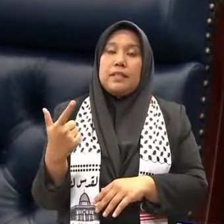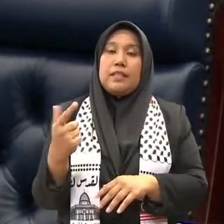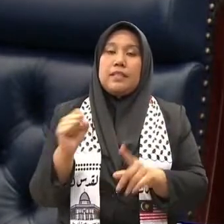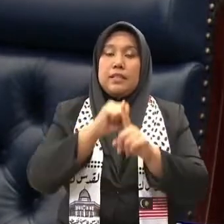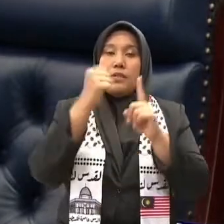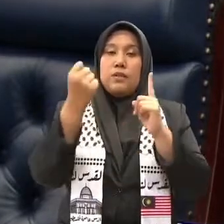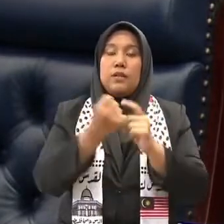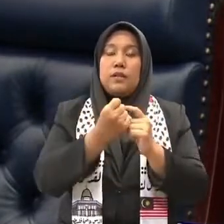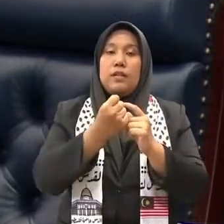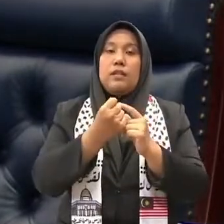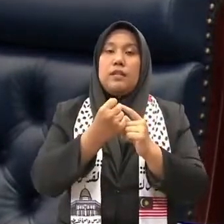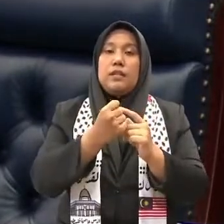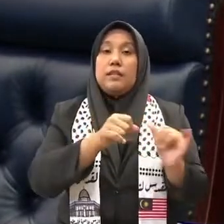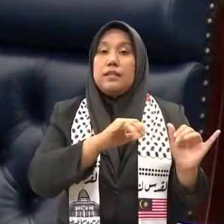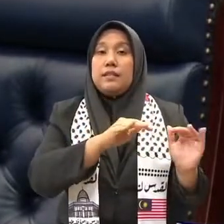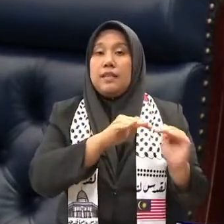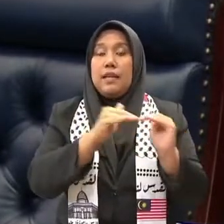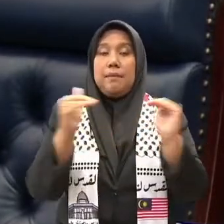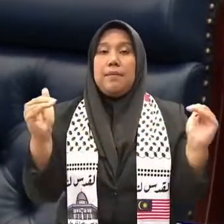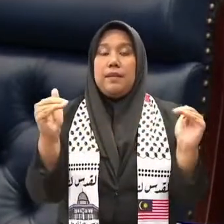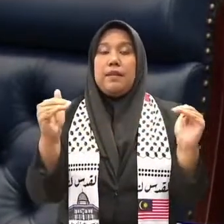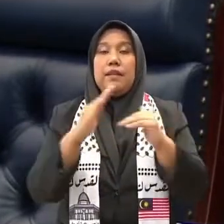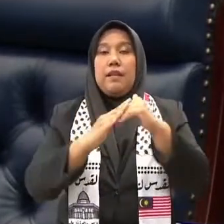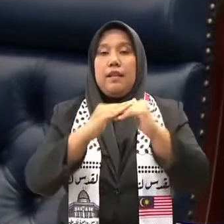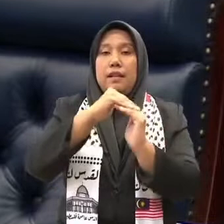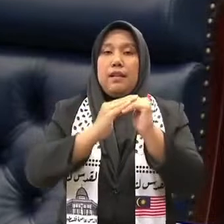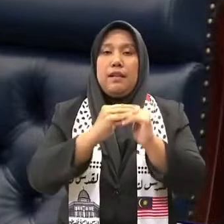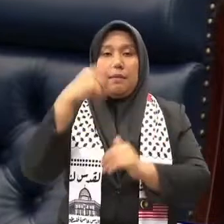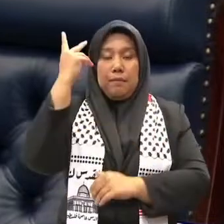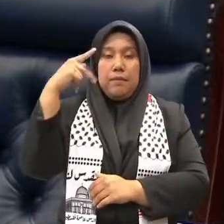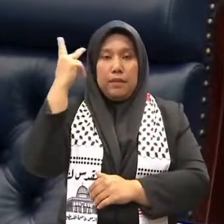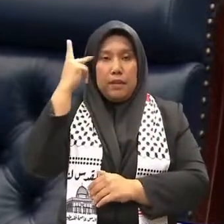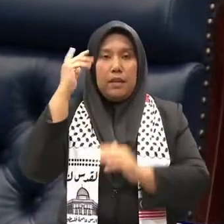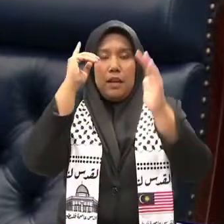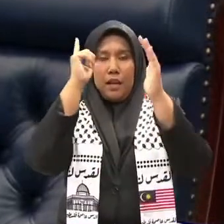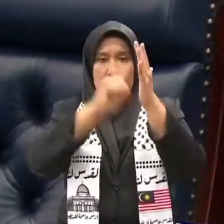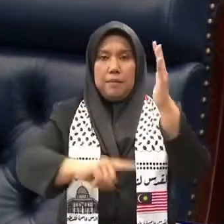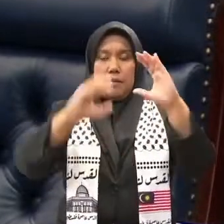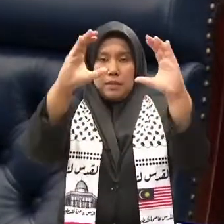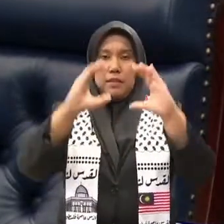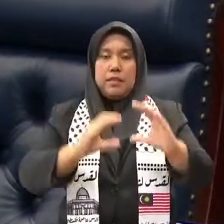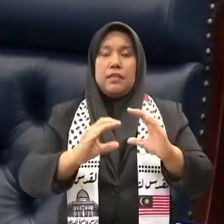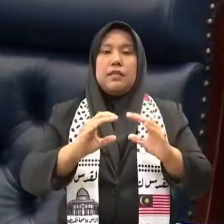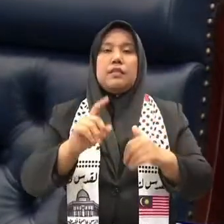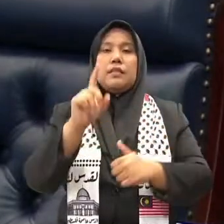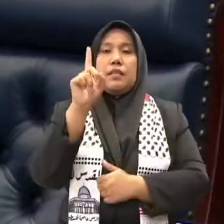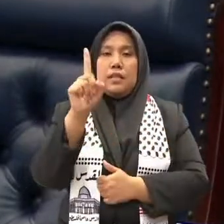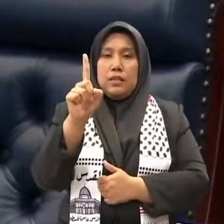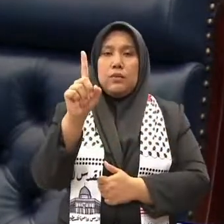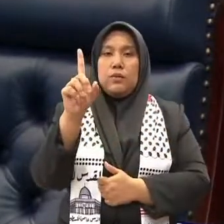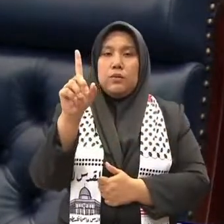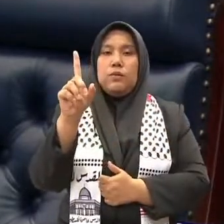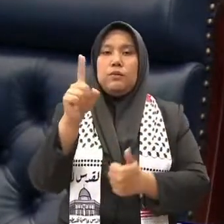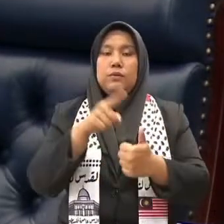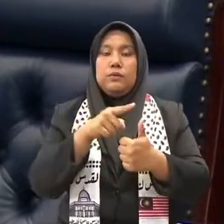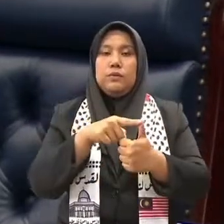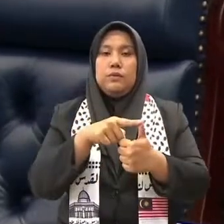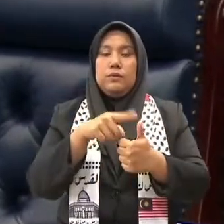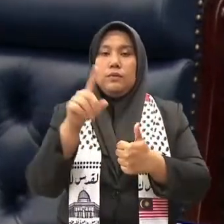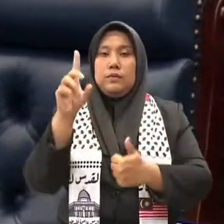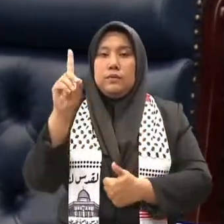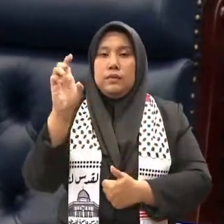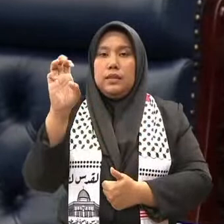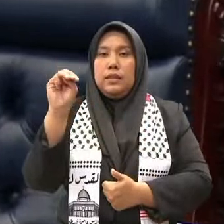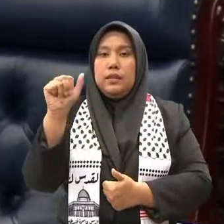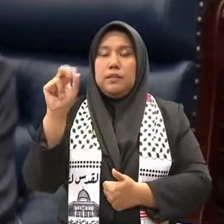yang begitu tidak begitu jelas saya ingin bertanya kepada yang berhormat apa langk-langkau untukastikan satu demand yang kedua pastikan Ringgit tidak